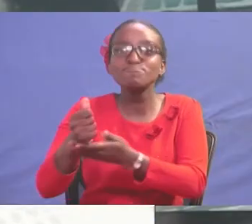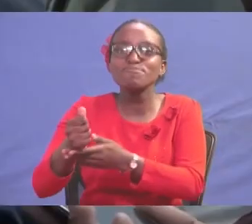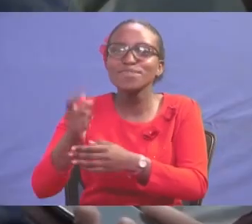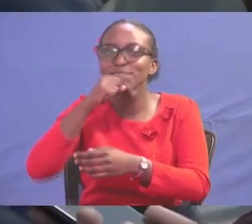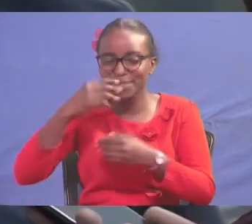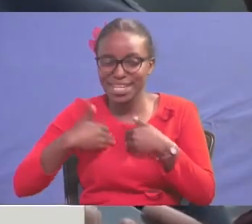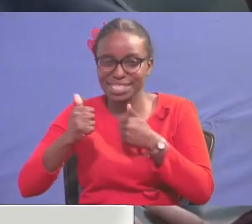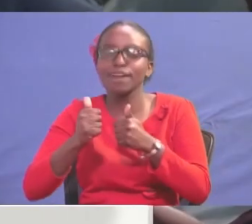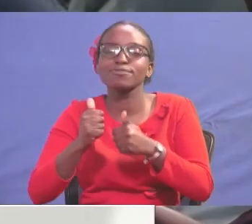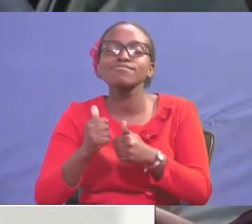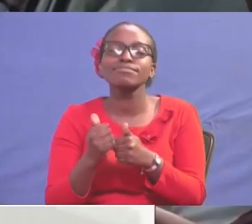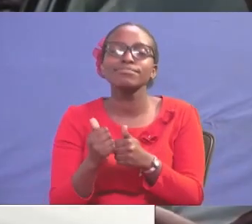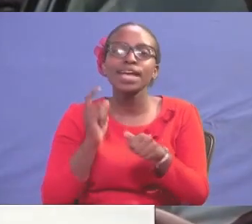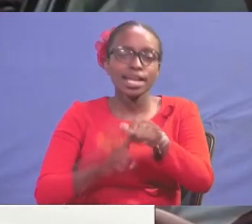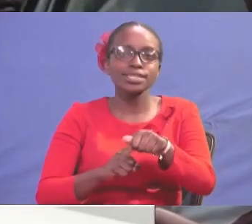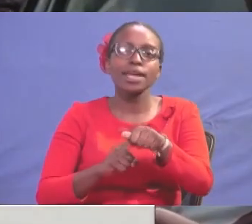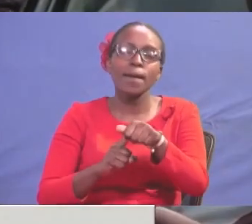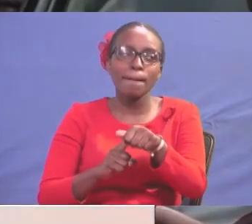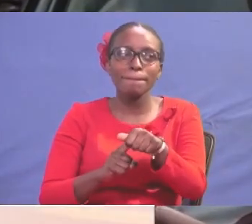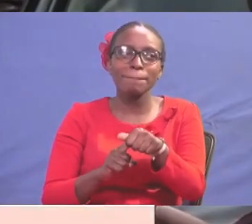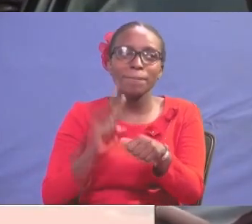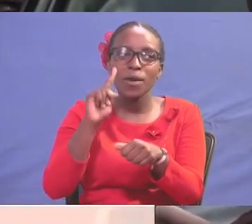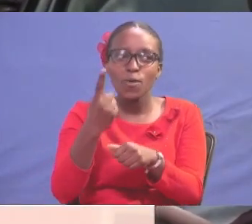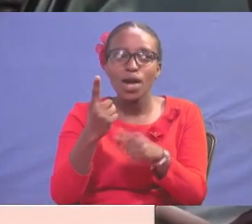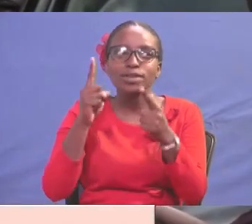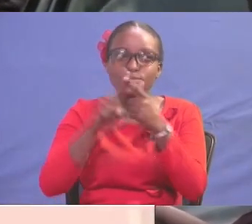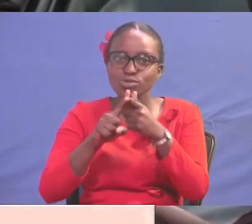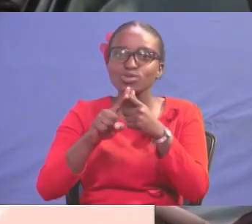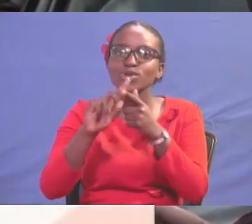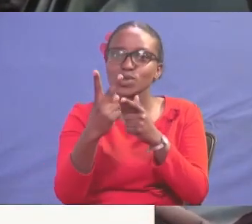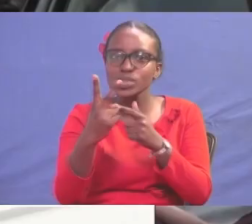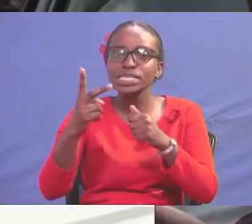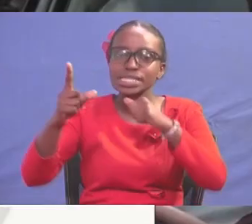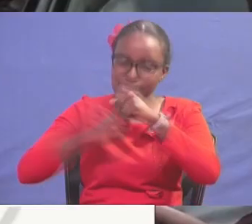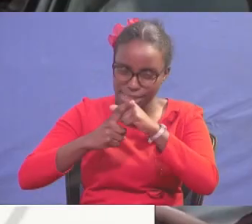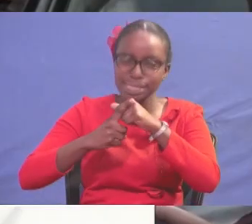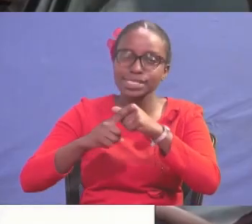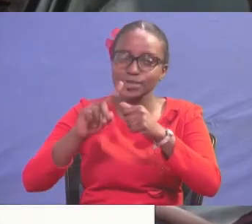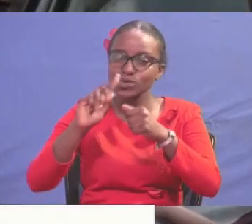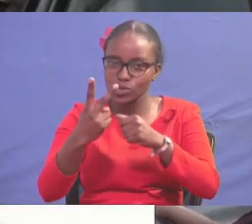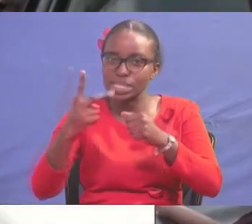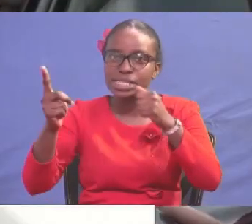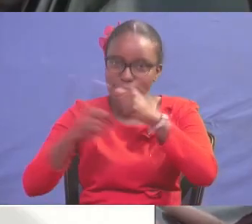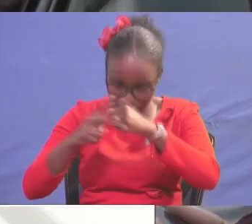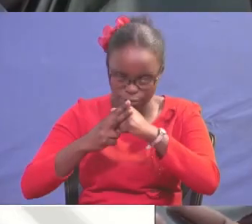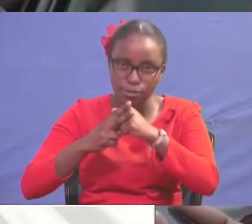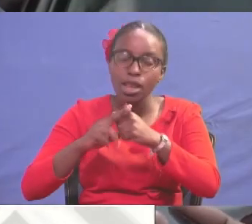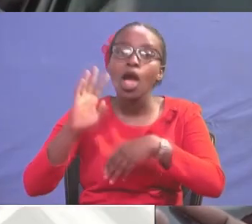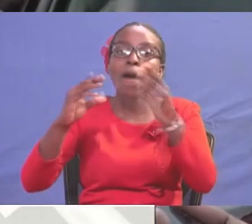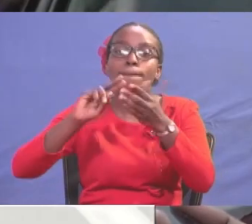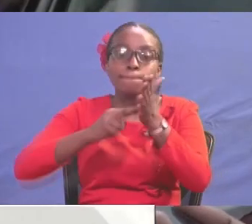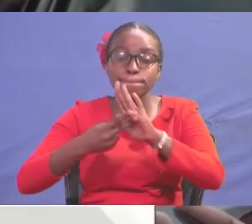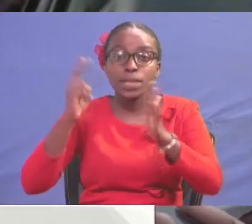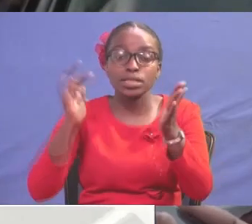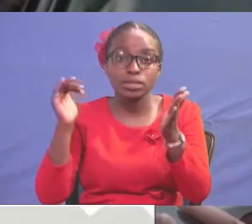anavyotaka. Astari ni kwamba 1 to 26 or 27, ina maana Munawar siku zote ndio inaanza. Sasa